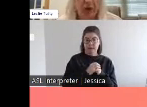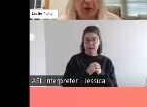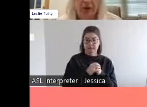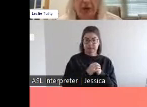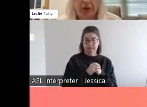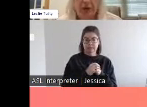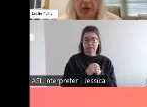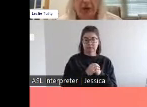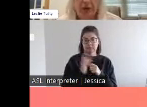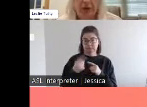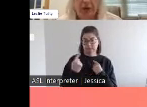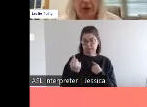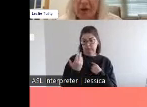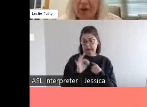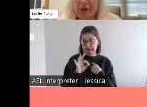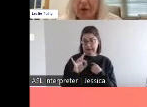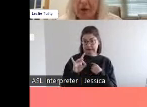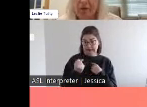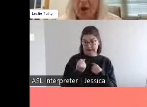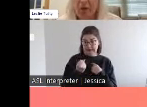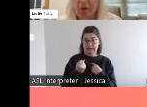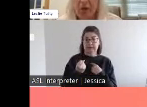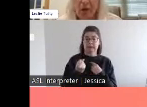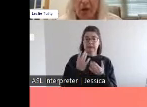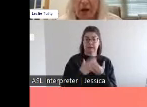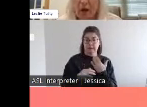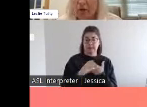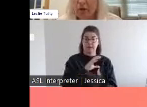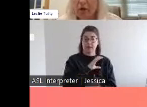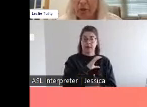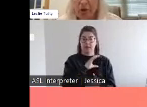les femmes. Depuis les années 80,